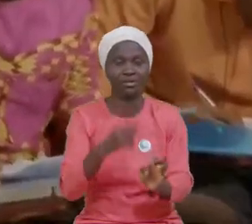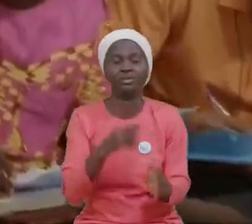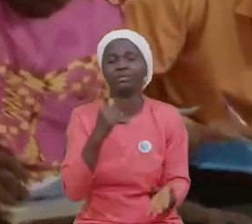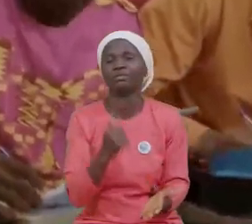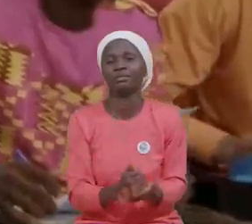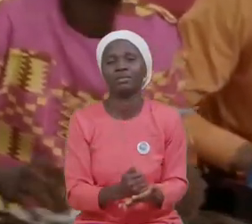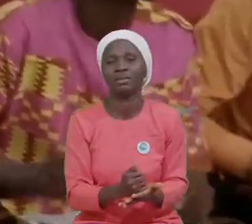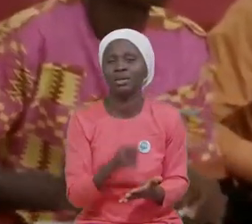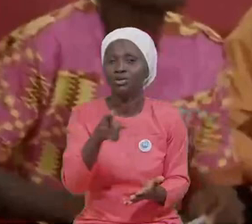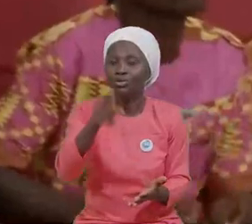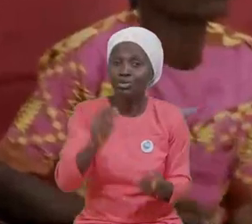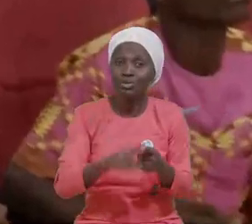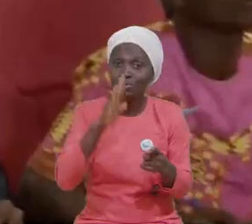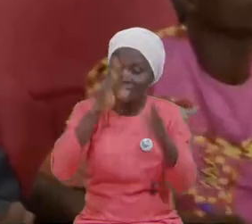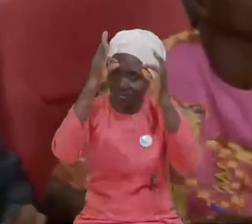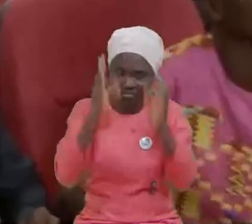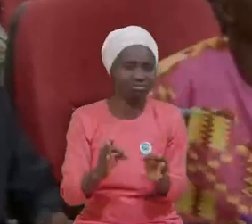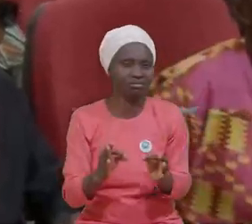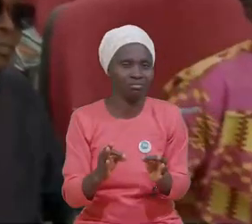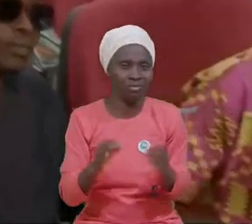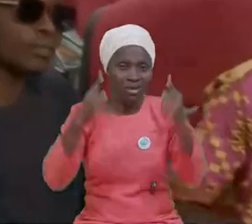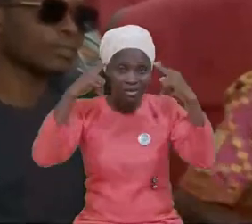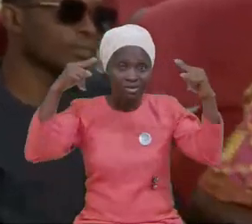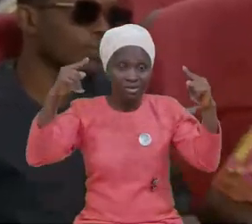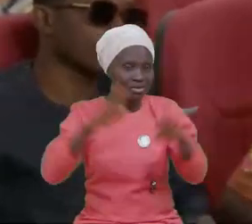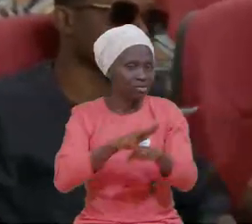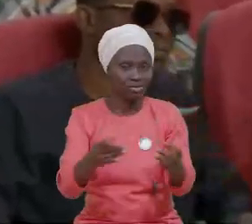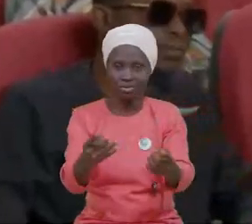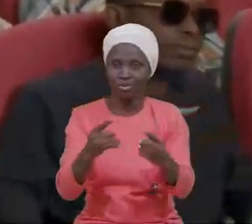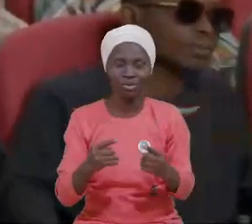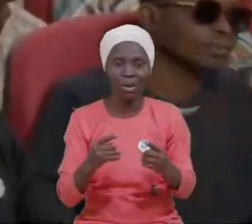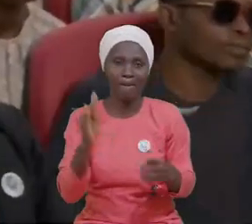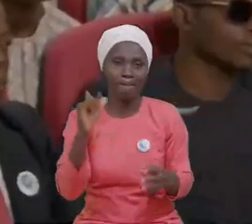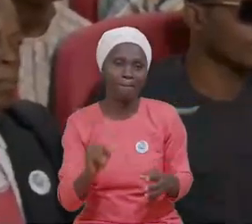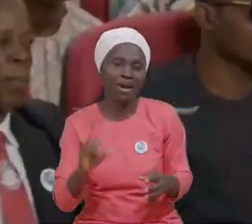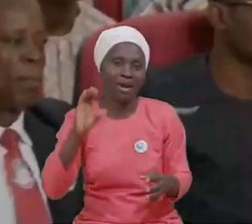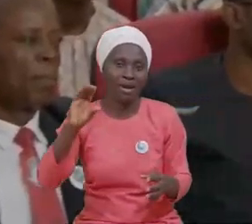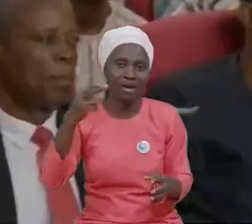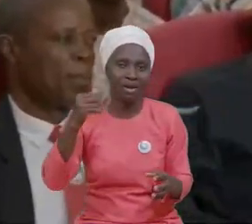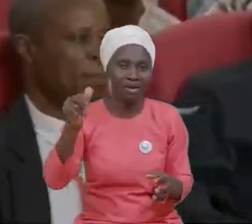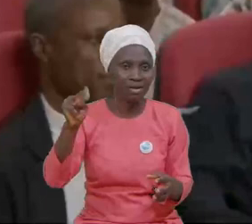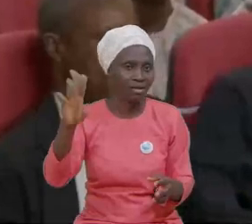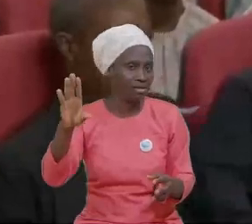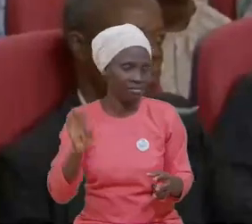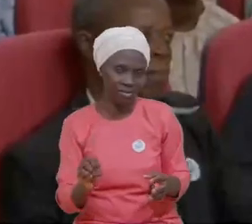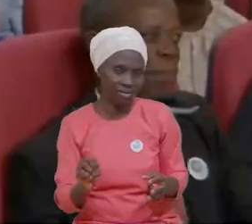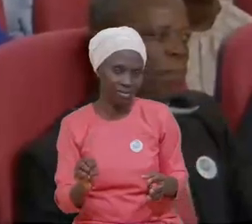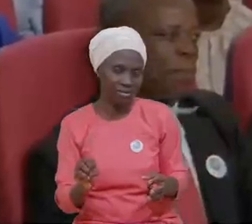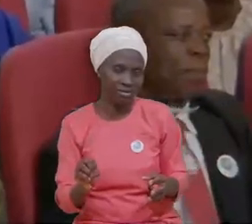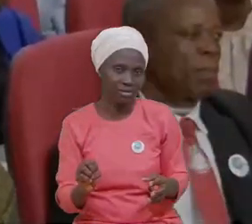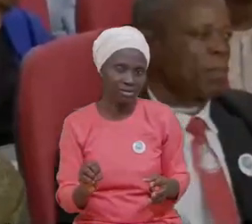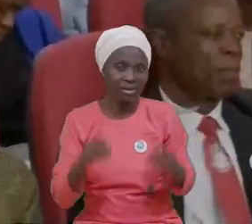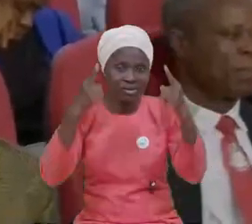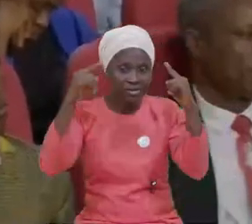Et tu dois te délibérer. Le succès ne vient pas par hasard, par accident. Le succès ne vient pas